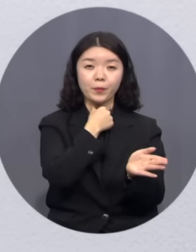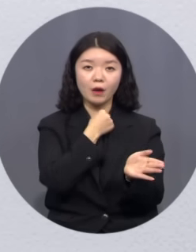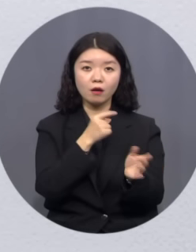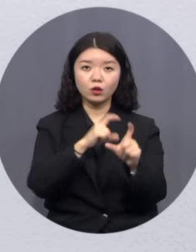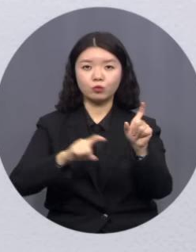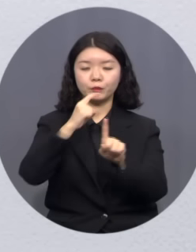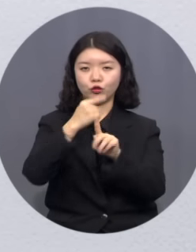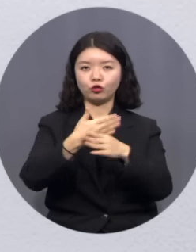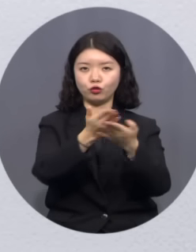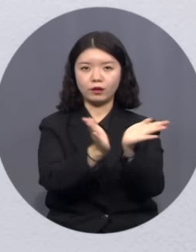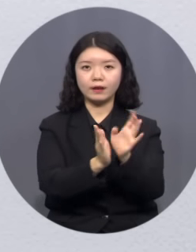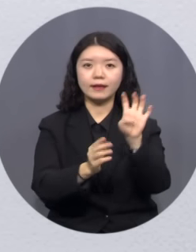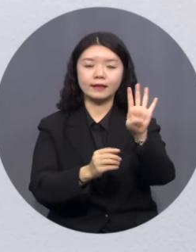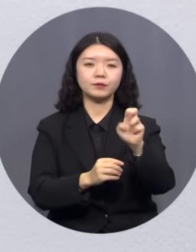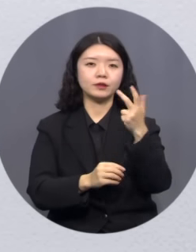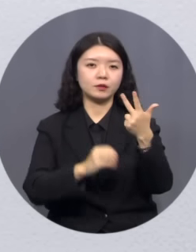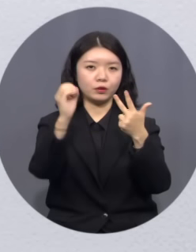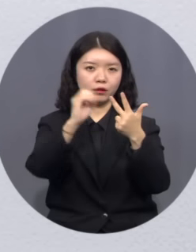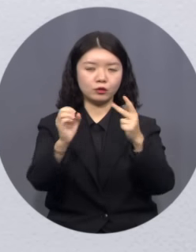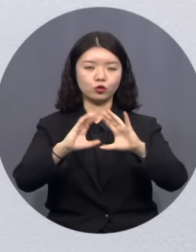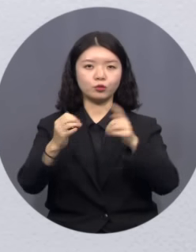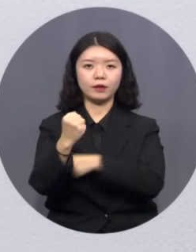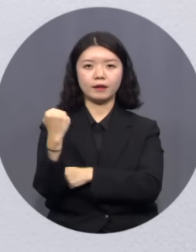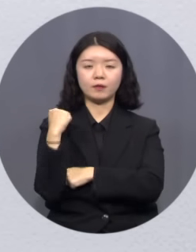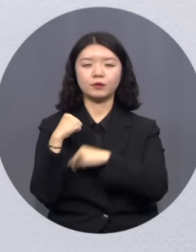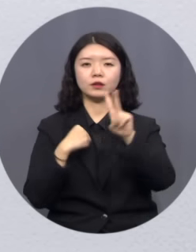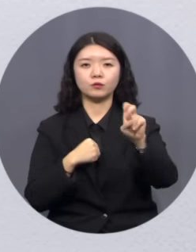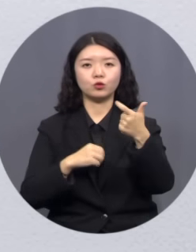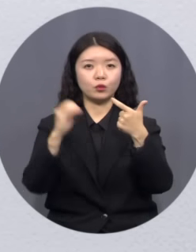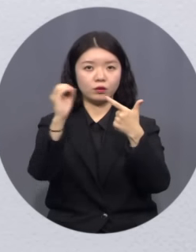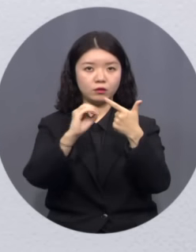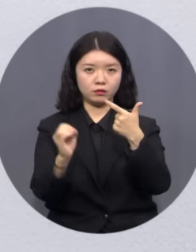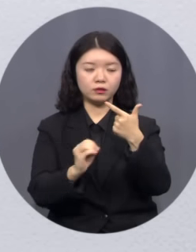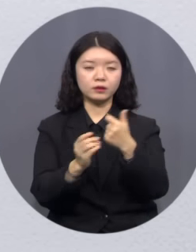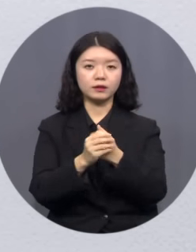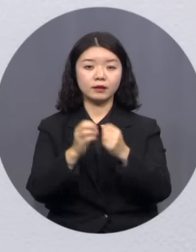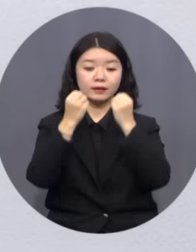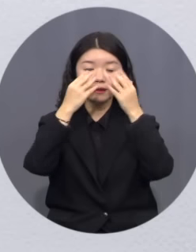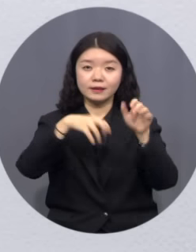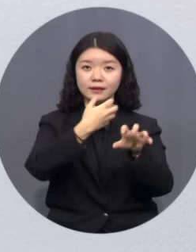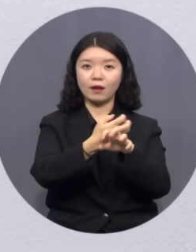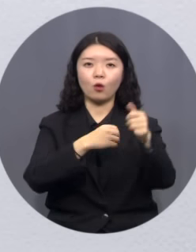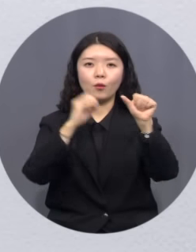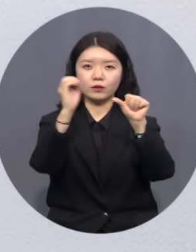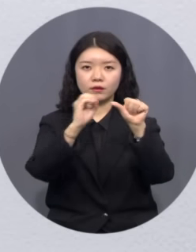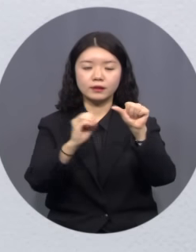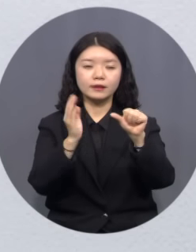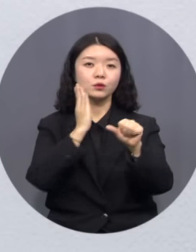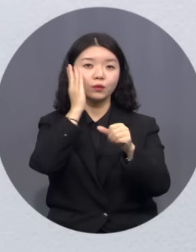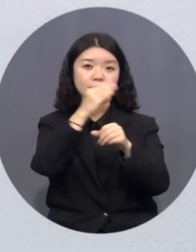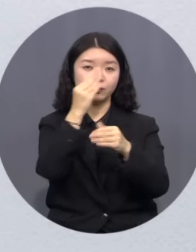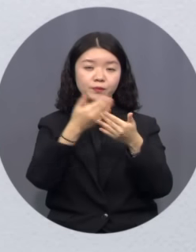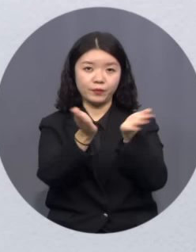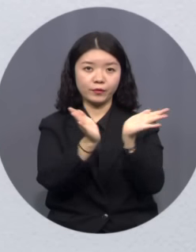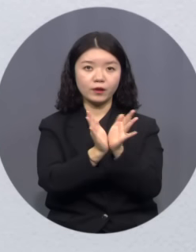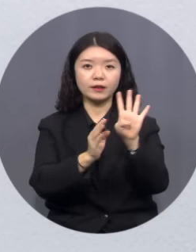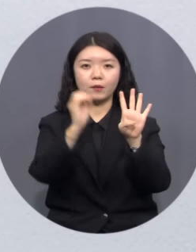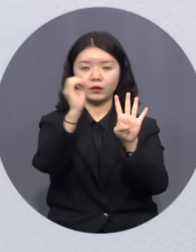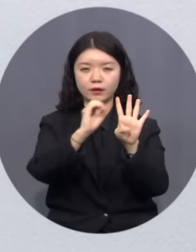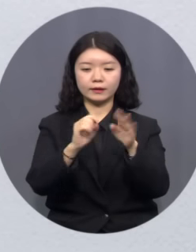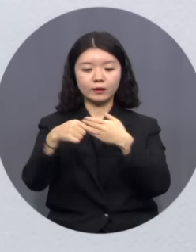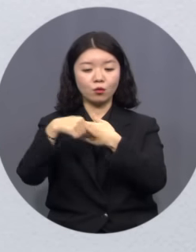더불어민주당이 47% 국민의 26% 개혁신당 5% 녹색 정의당 4%